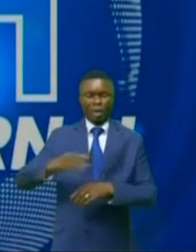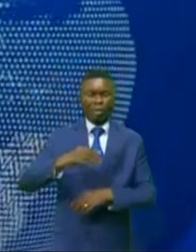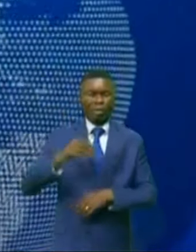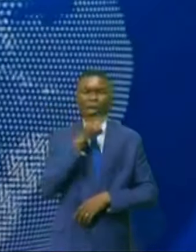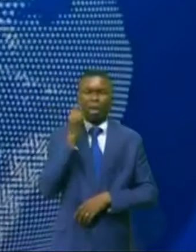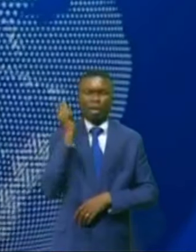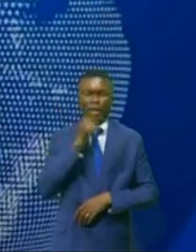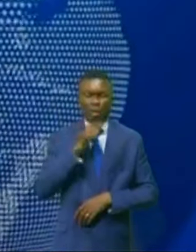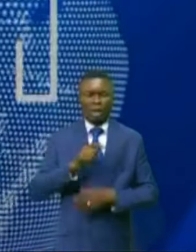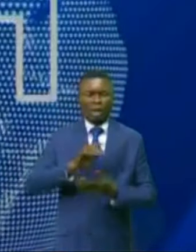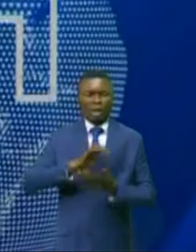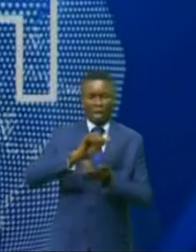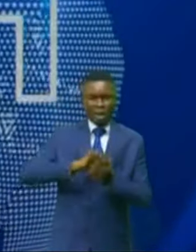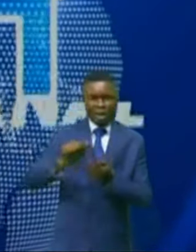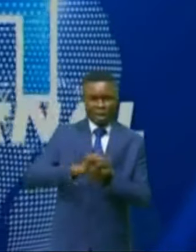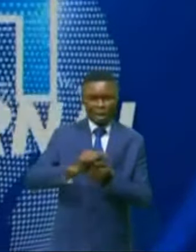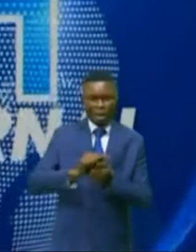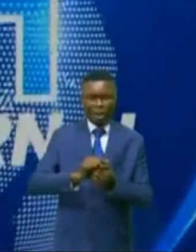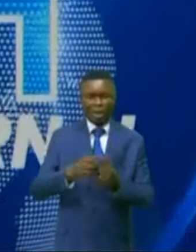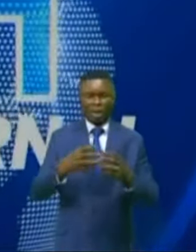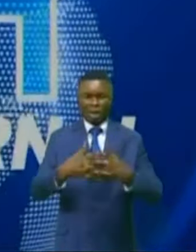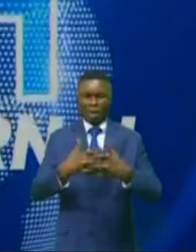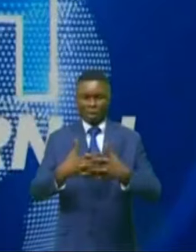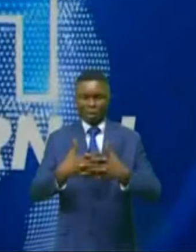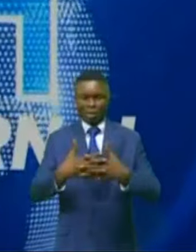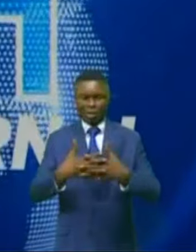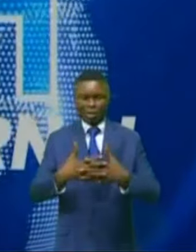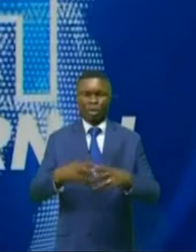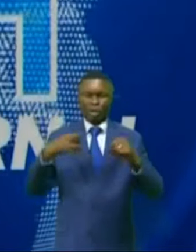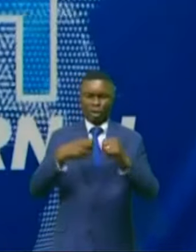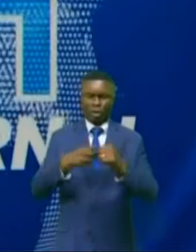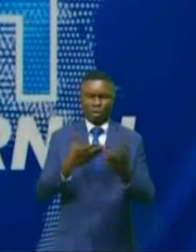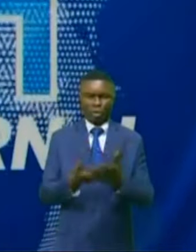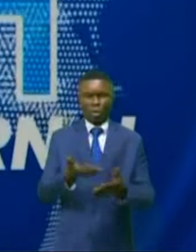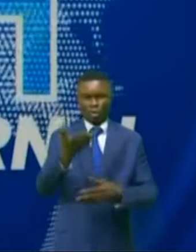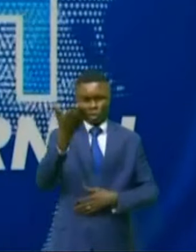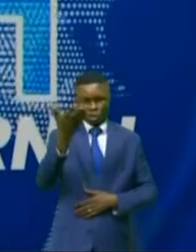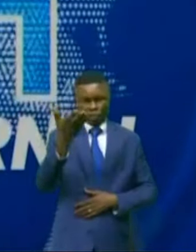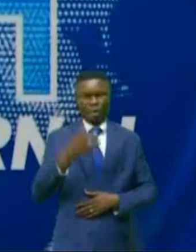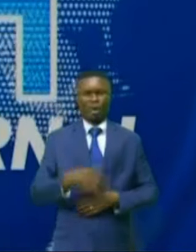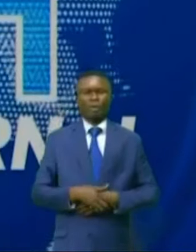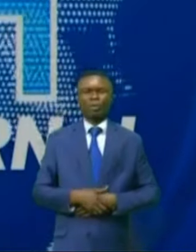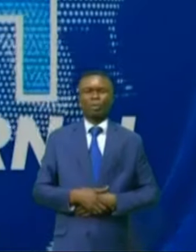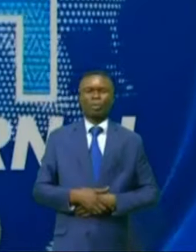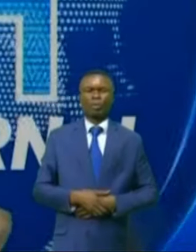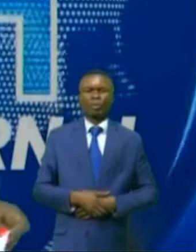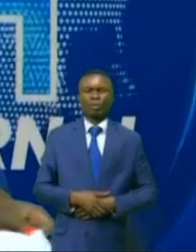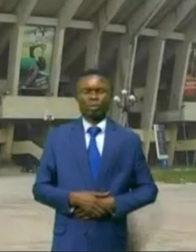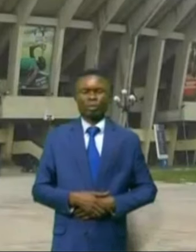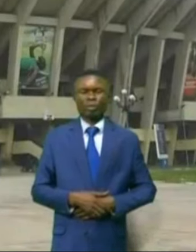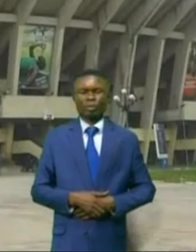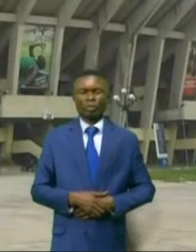et l'attention des équipements électroniques. Yolande, pour ce reportage.